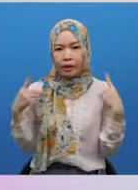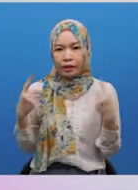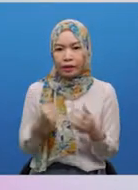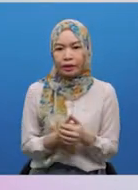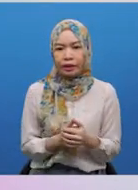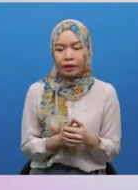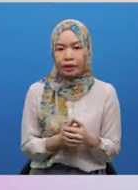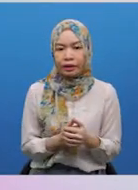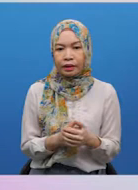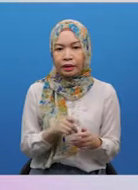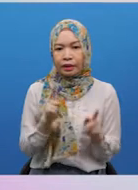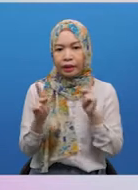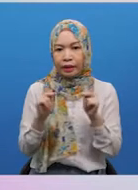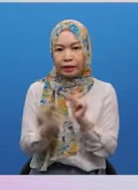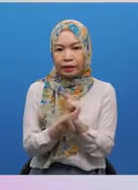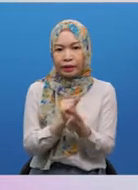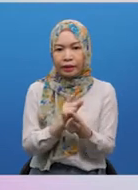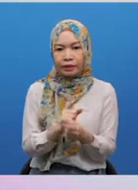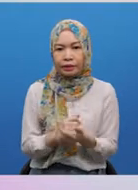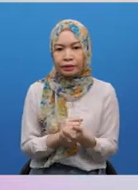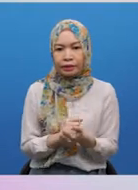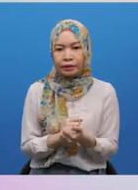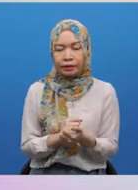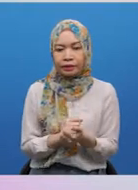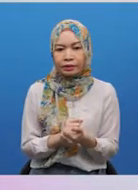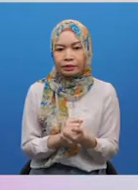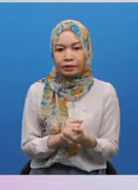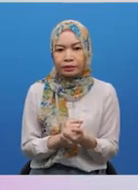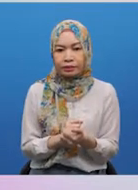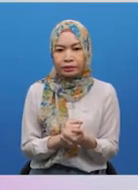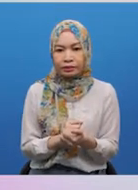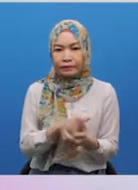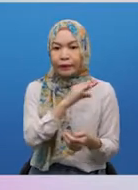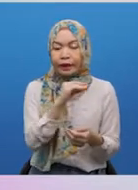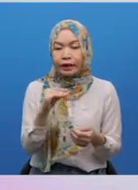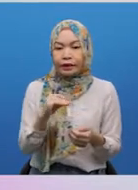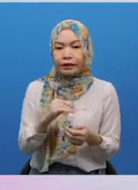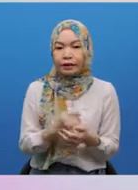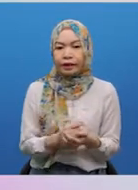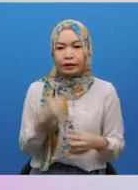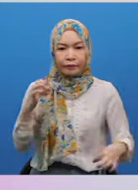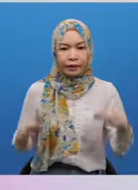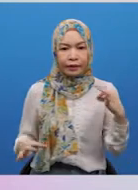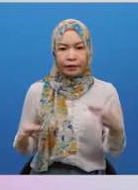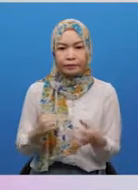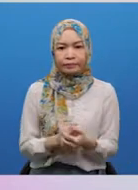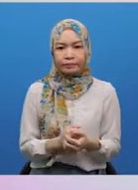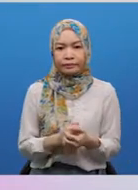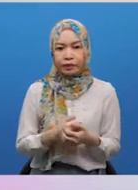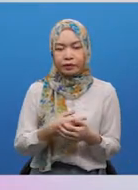mengikut konteks dan situasi. 3. Penggunaan intonasi dan gaya yang